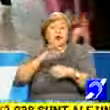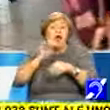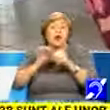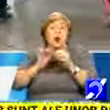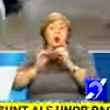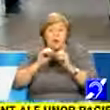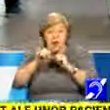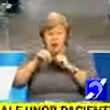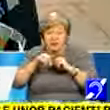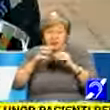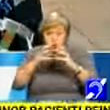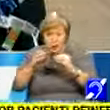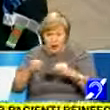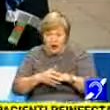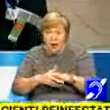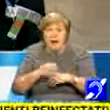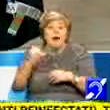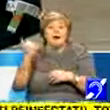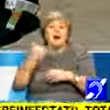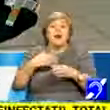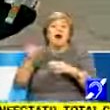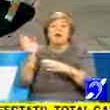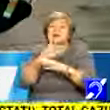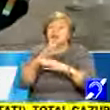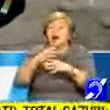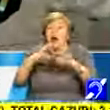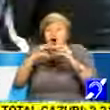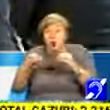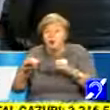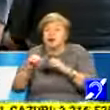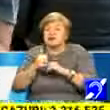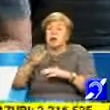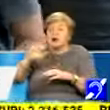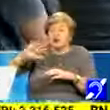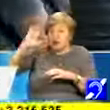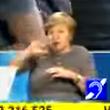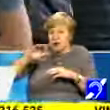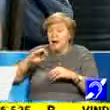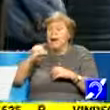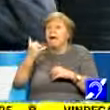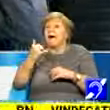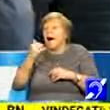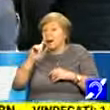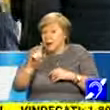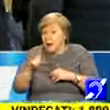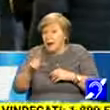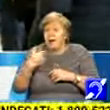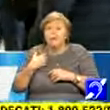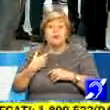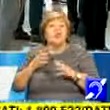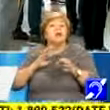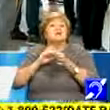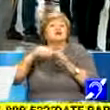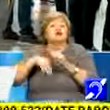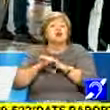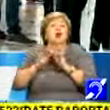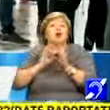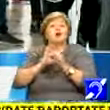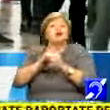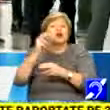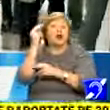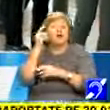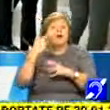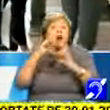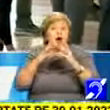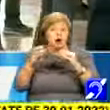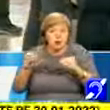care arborează pavilion român sau pavilion străin, dar aflat în managementul unui operator român într-un port